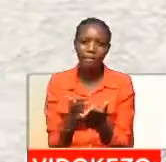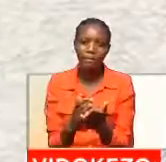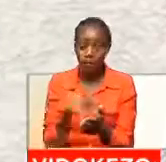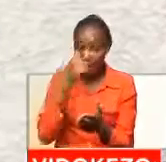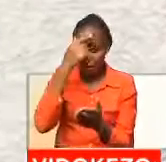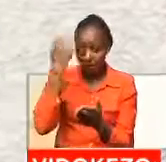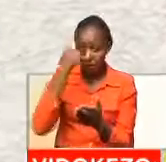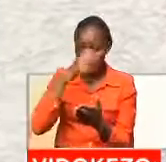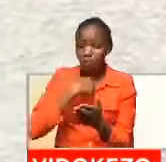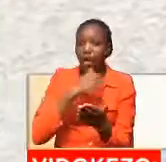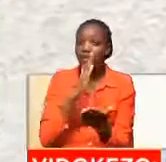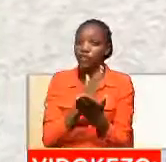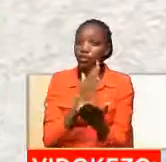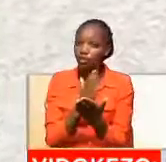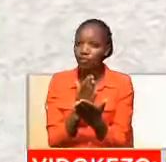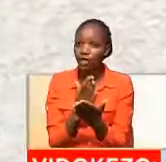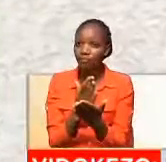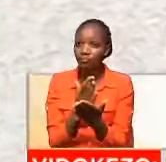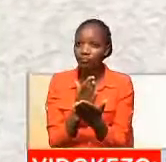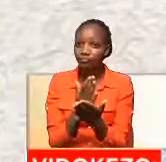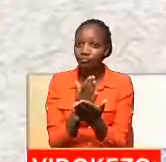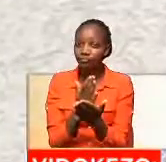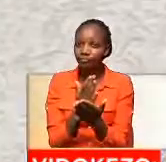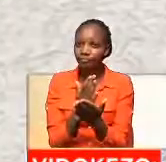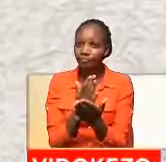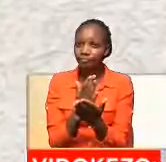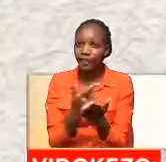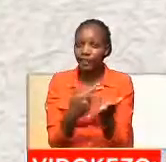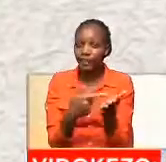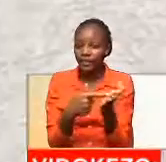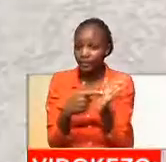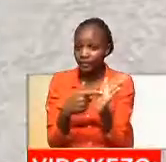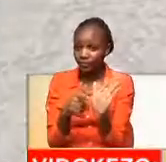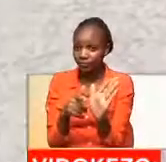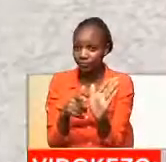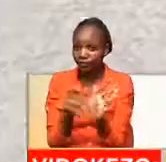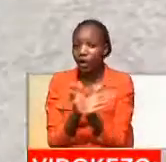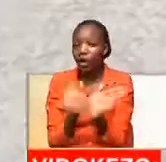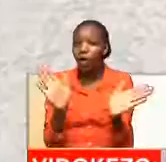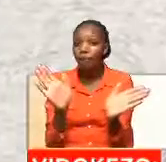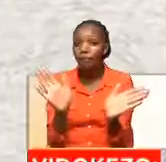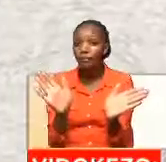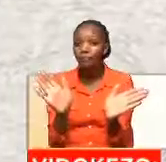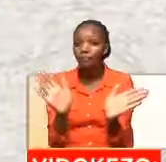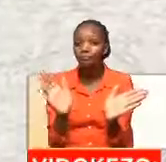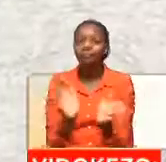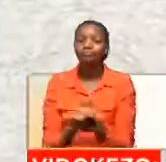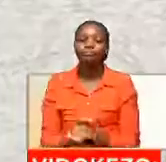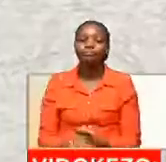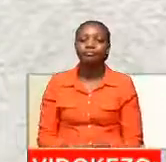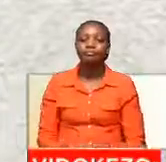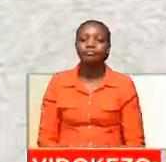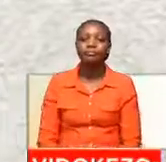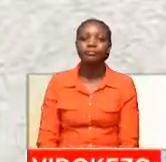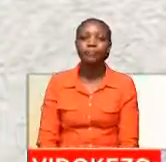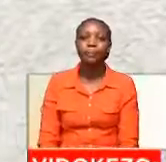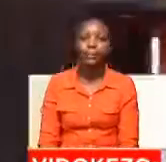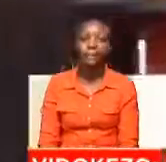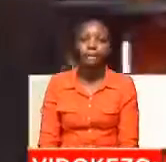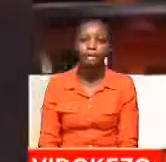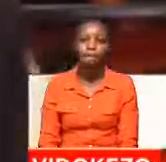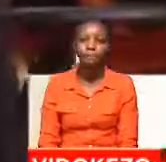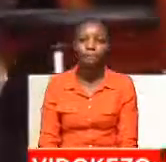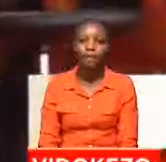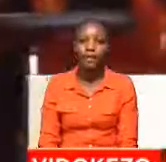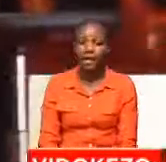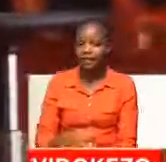kuna ukweli ambao unadhihirika wazi, na Waswahili wanasema kwamba ukweli ukidhihirika uongo unajitenga.